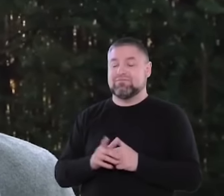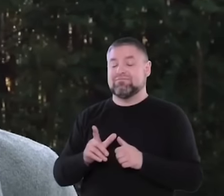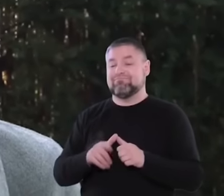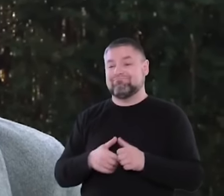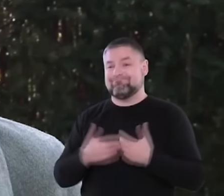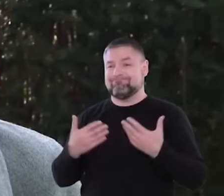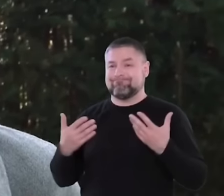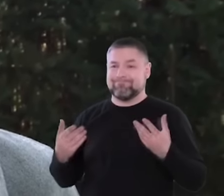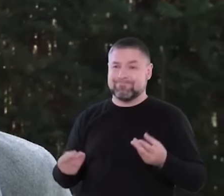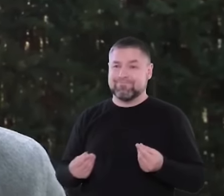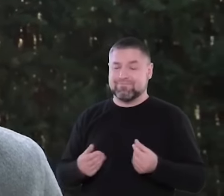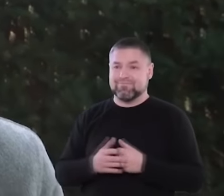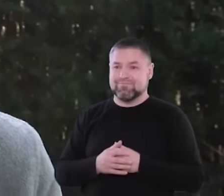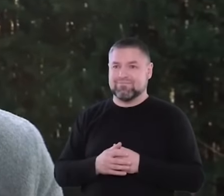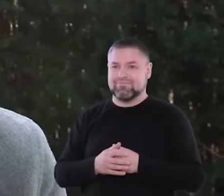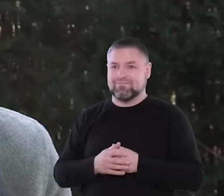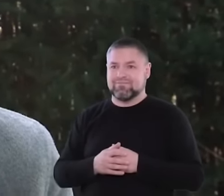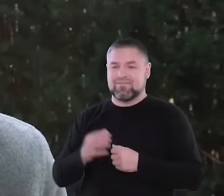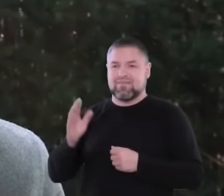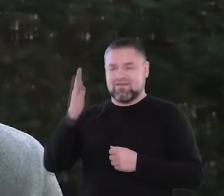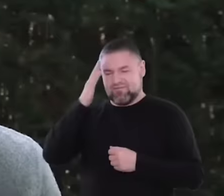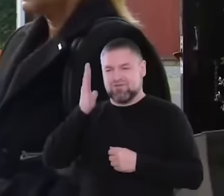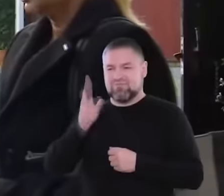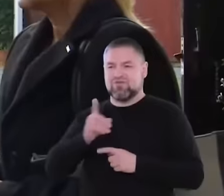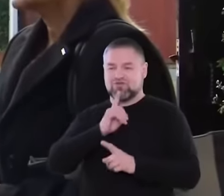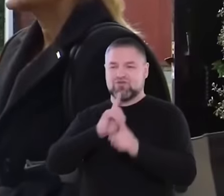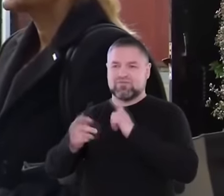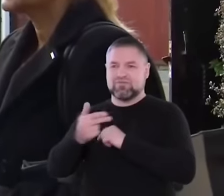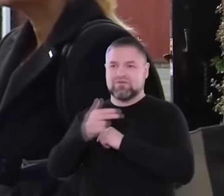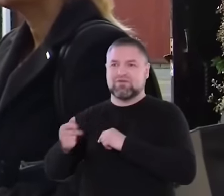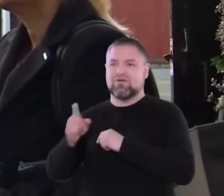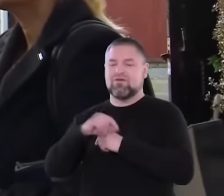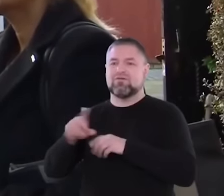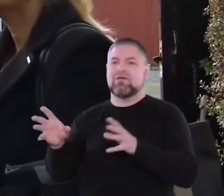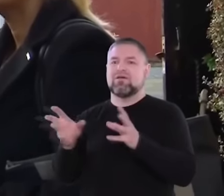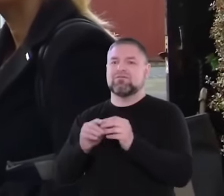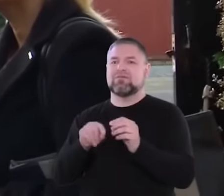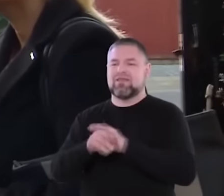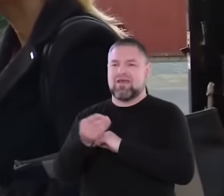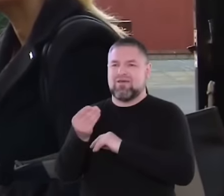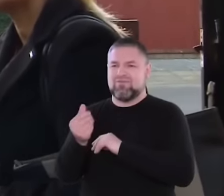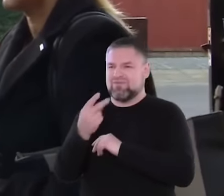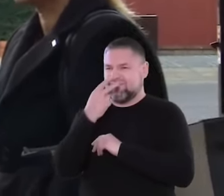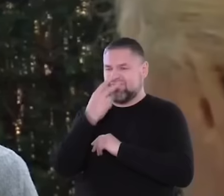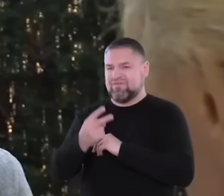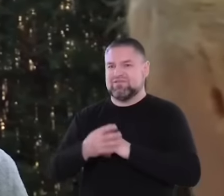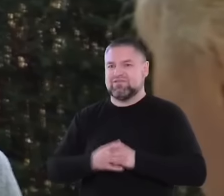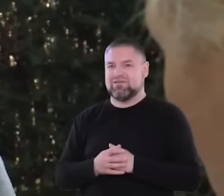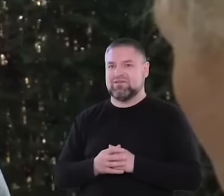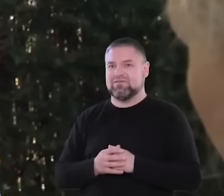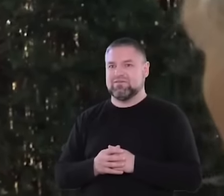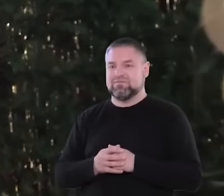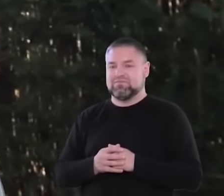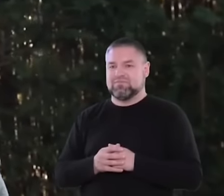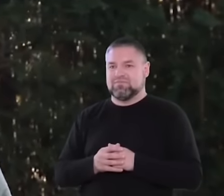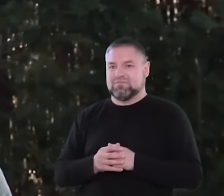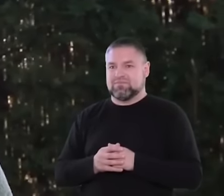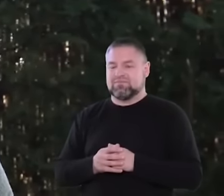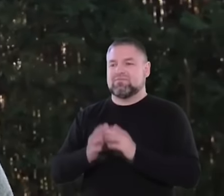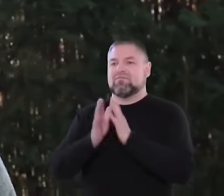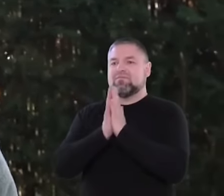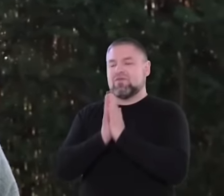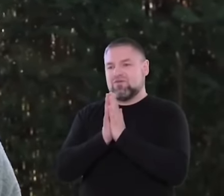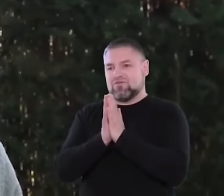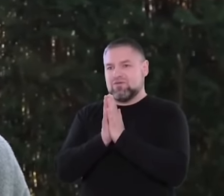Niestety, ale spodziewałam się tej rozmowy. On jest z panią tylko dla kasy. Widzę to.